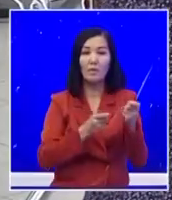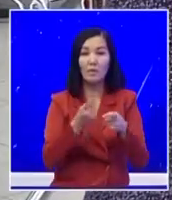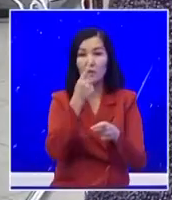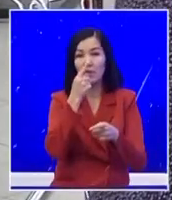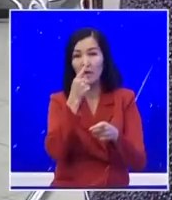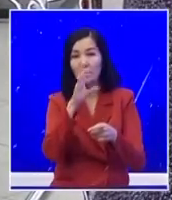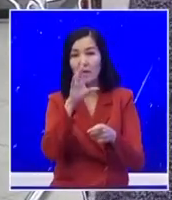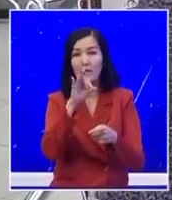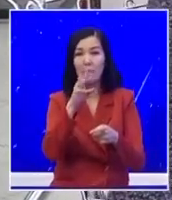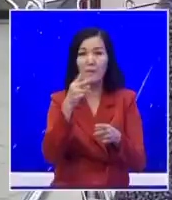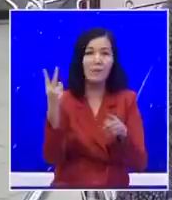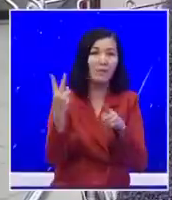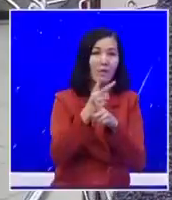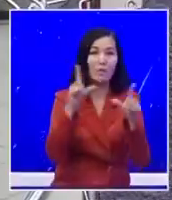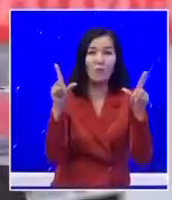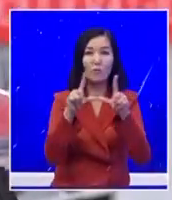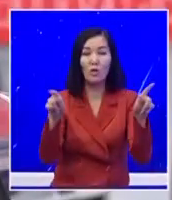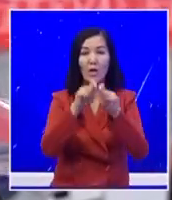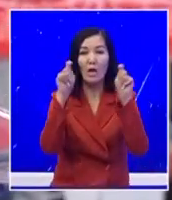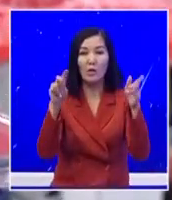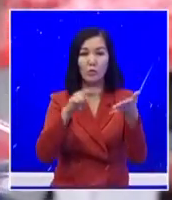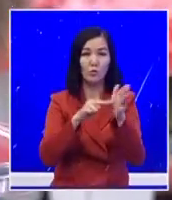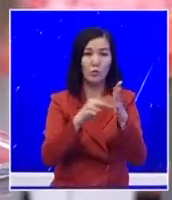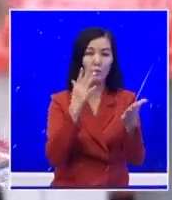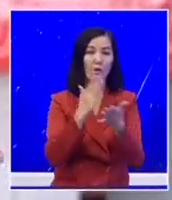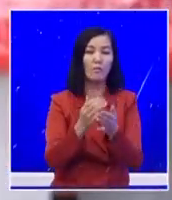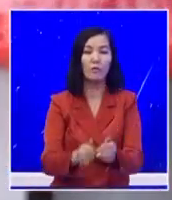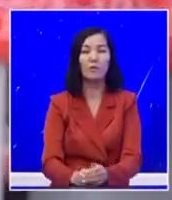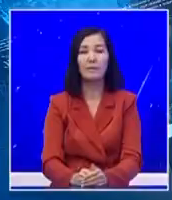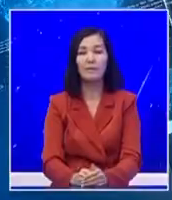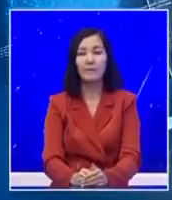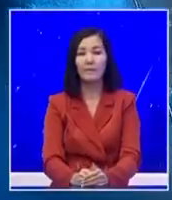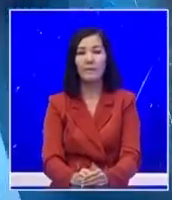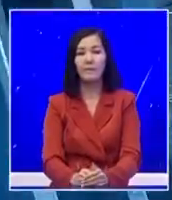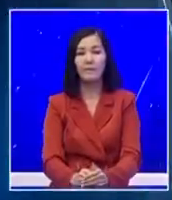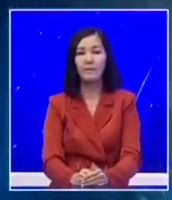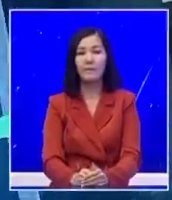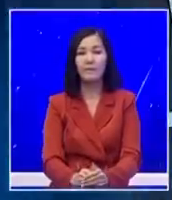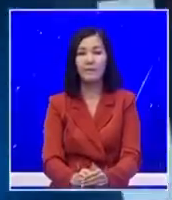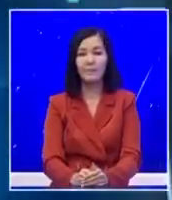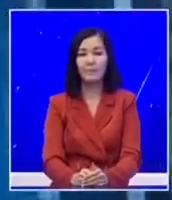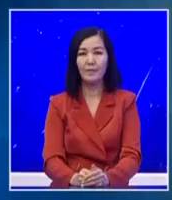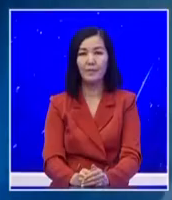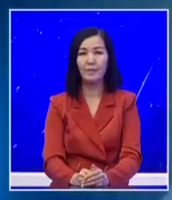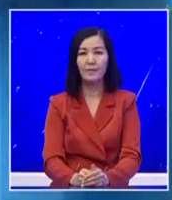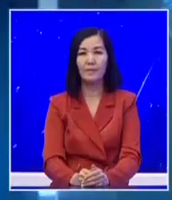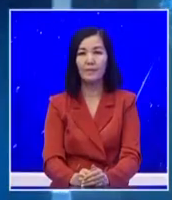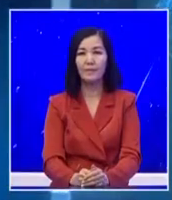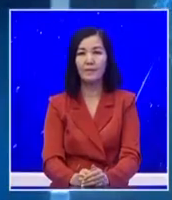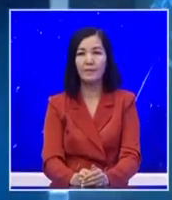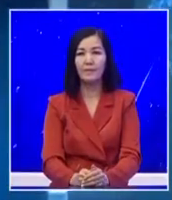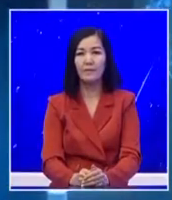таяуда Самалық шамауданда тағы бір дүкенді ашуды жоспарлап отыр. Алмат Хамит, Амина Құдайберген, Жетісу